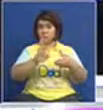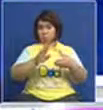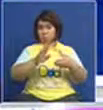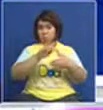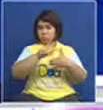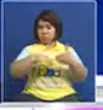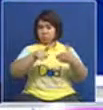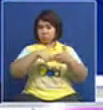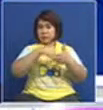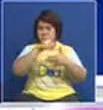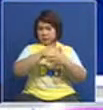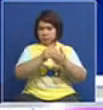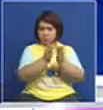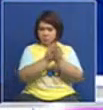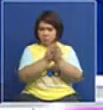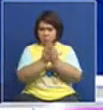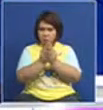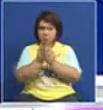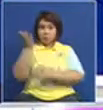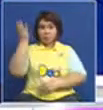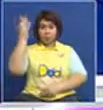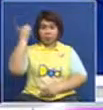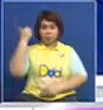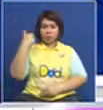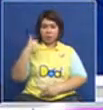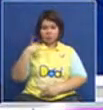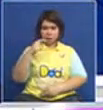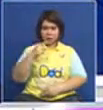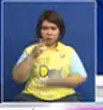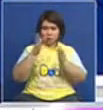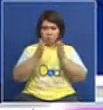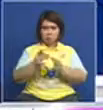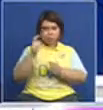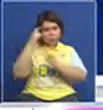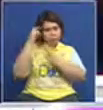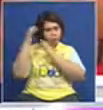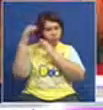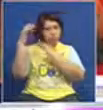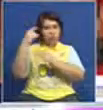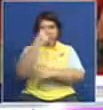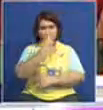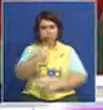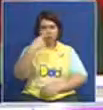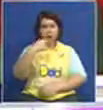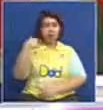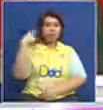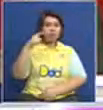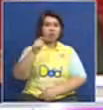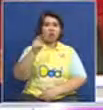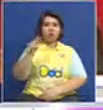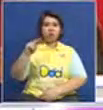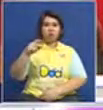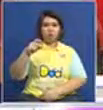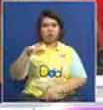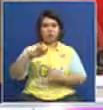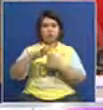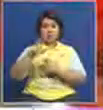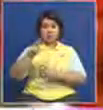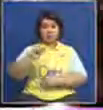เลือกตั้งทั่วไปที่จัดขึ้นเมื่อวานนี้นะคะท่ามกลางการคาดหมายว่าพรรคการเมืองของนางองซานซูจีจะคว้าชัยค่ะ